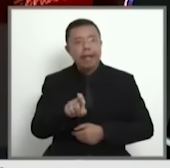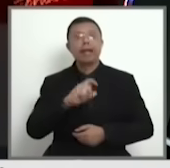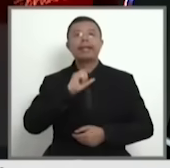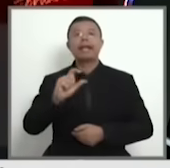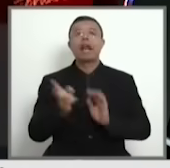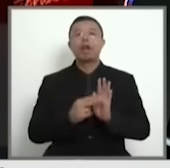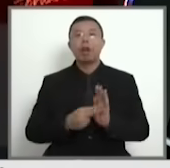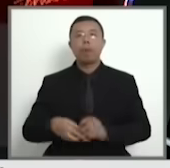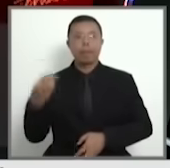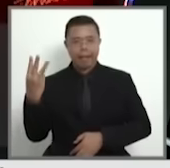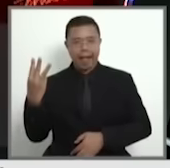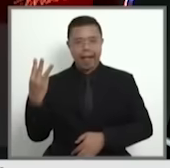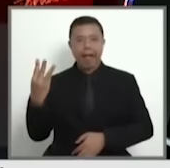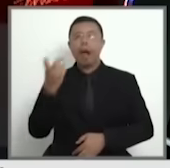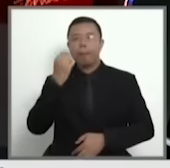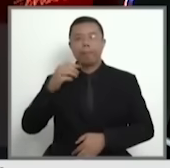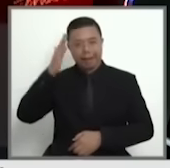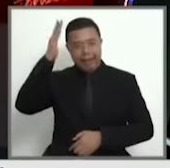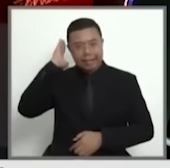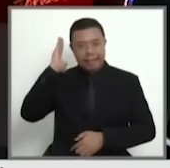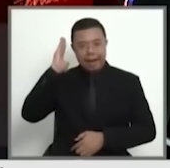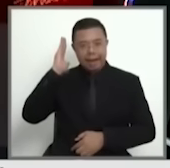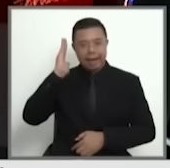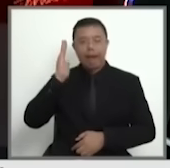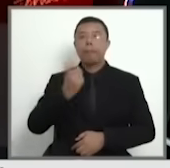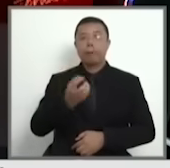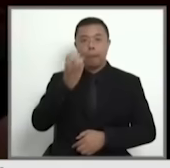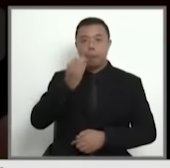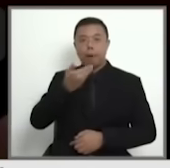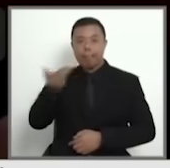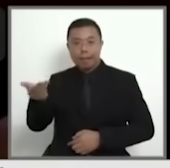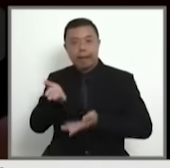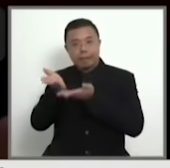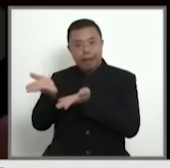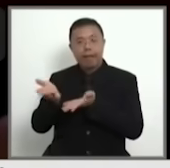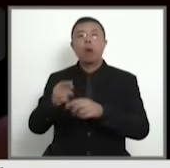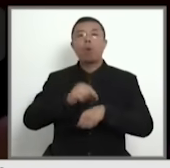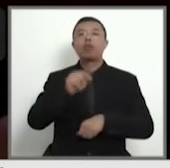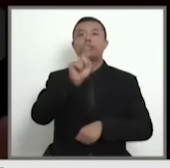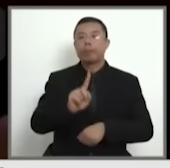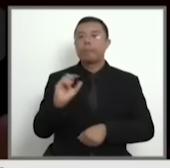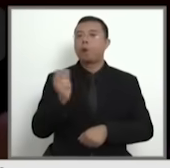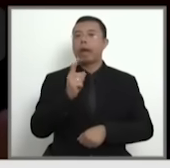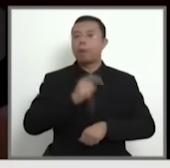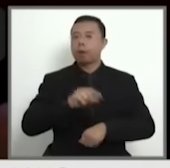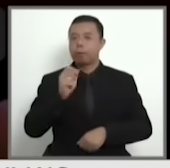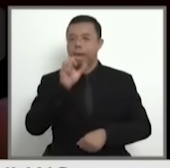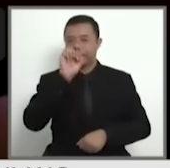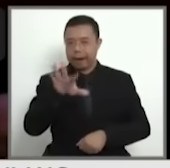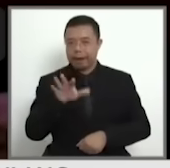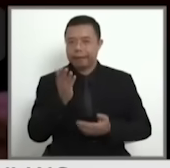capres nomor urut 3 Bapak Ganjar pranowo Bapak waktunya 1 menit dimulai dari Anda